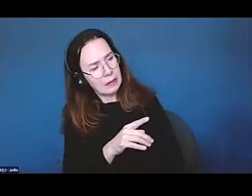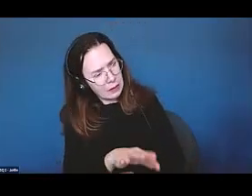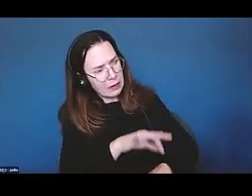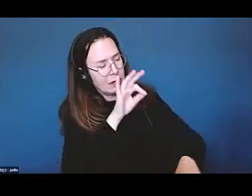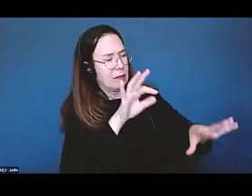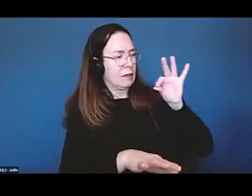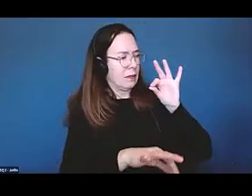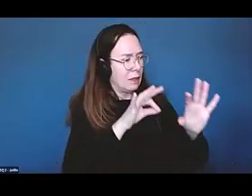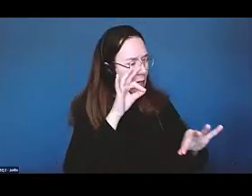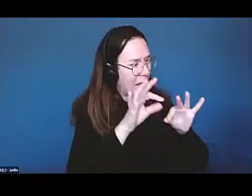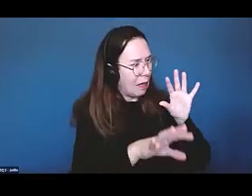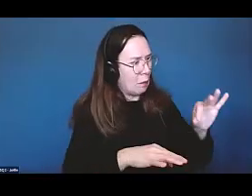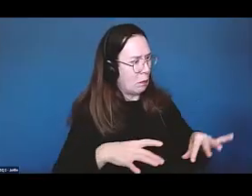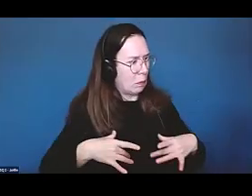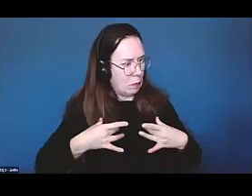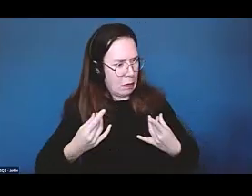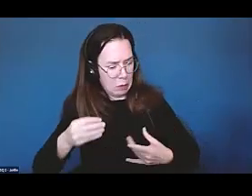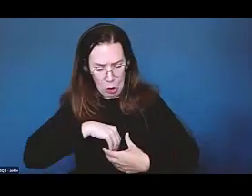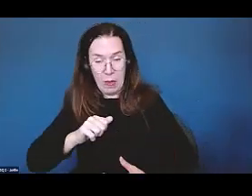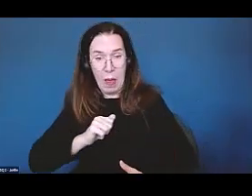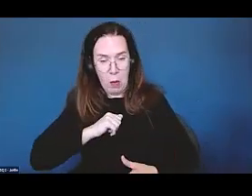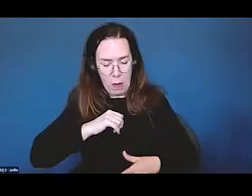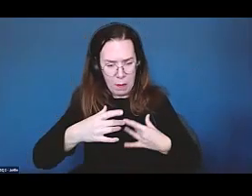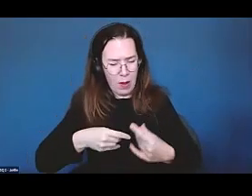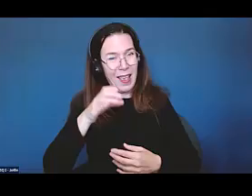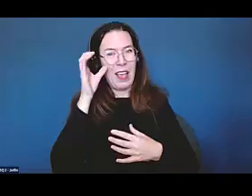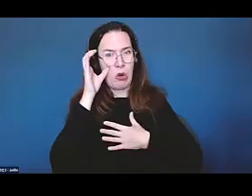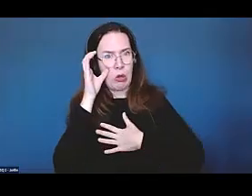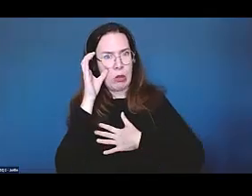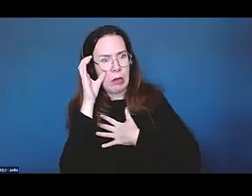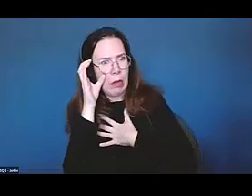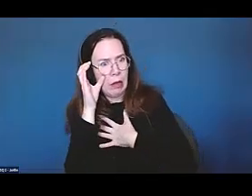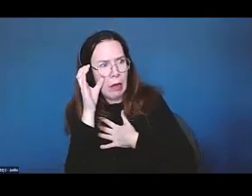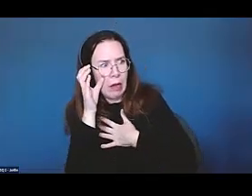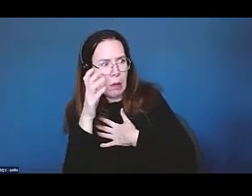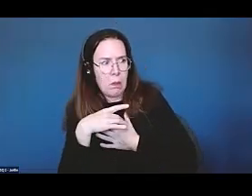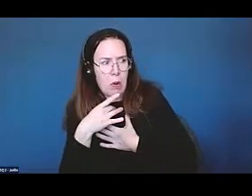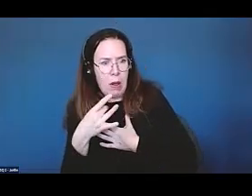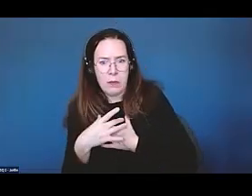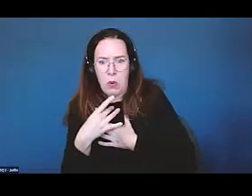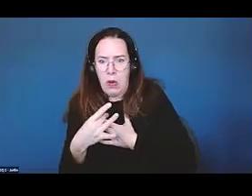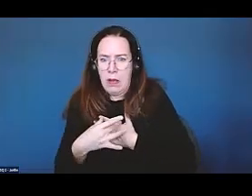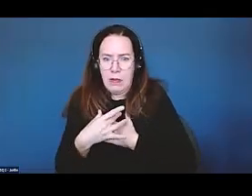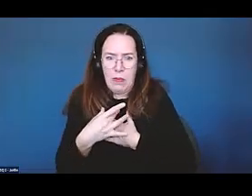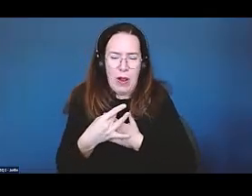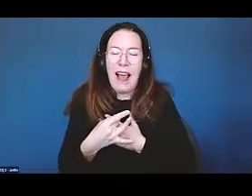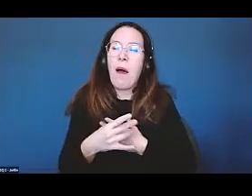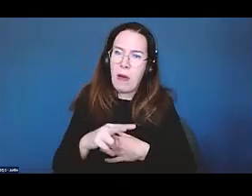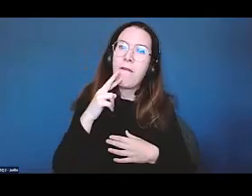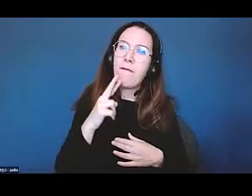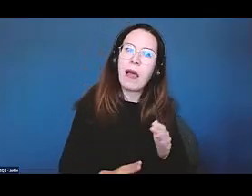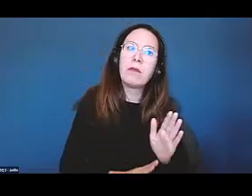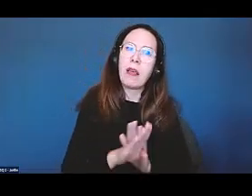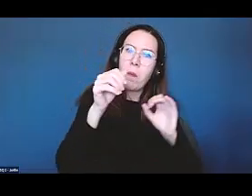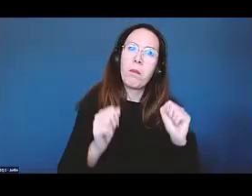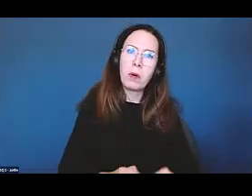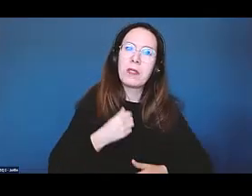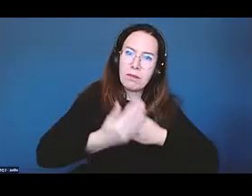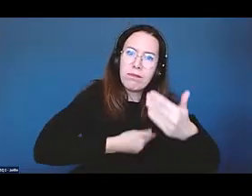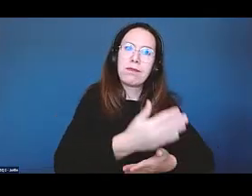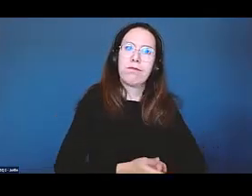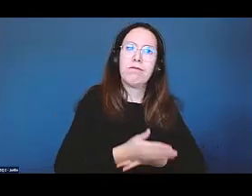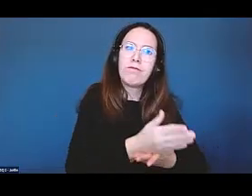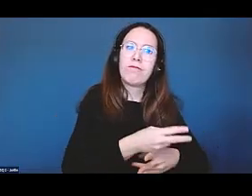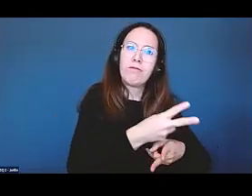fait, c'est à partir de ce malaise que l'on ressentait lorsqu'on écoutait en vérité qu'on a pu vraiment avoir des